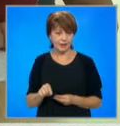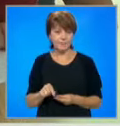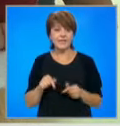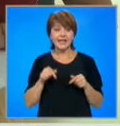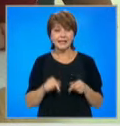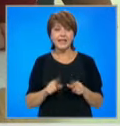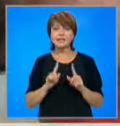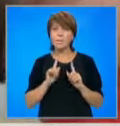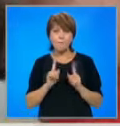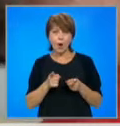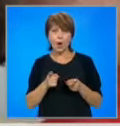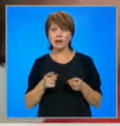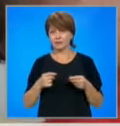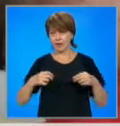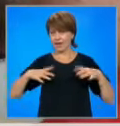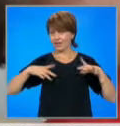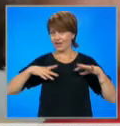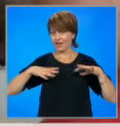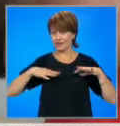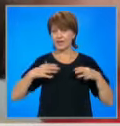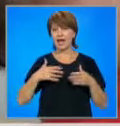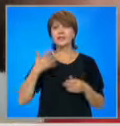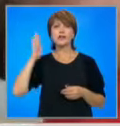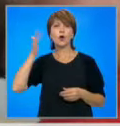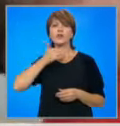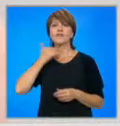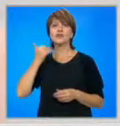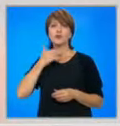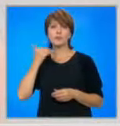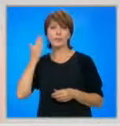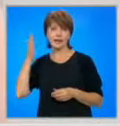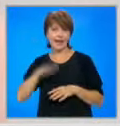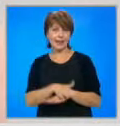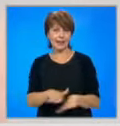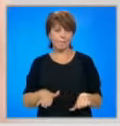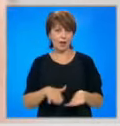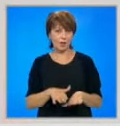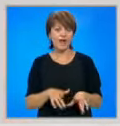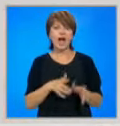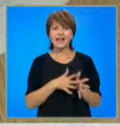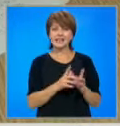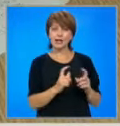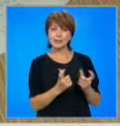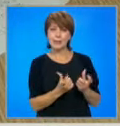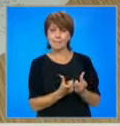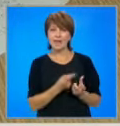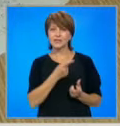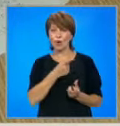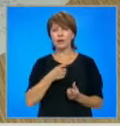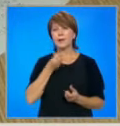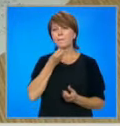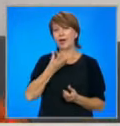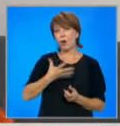тези, които могат да си позволят ваканция, предпочитат чуждото море. За Александрина и Захари от Благоевград то се оказва и по-близко,